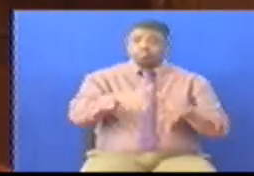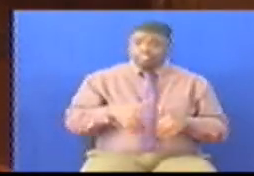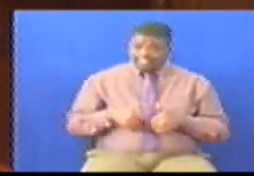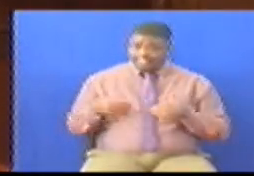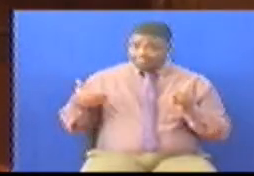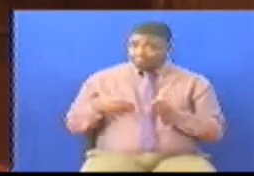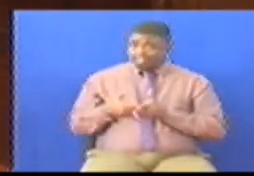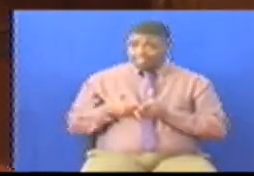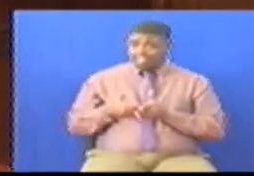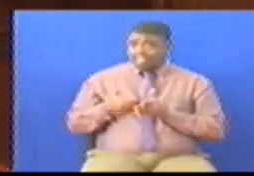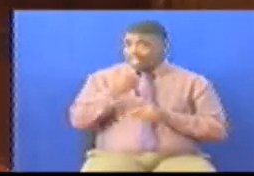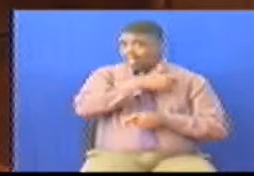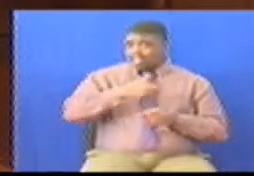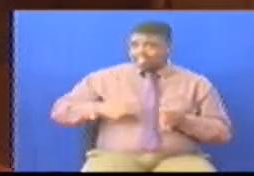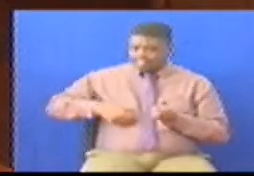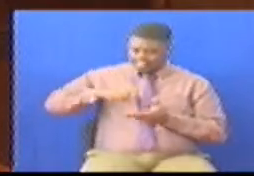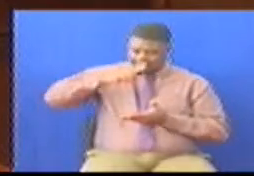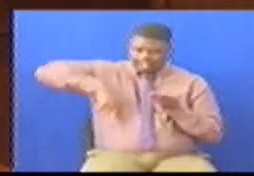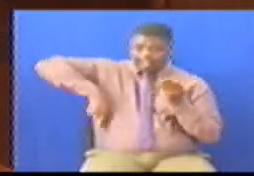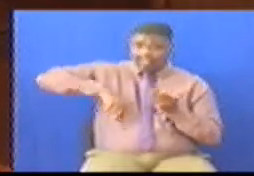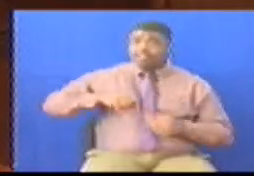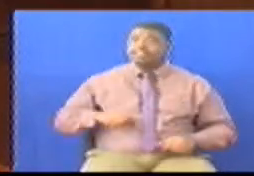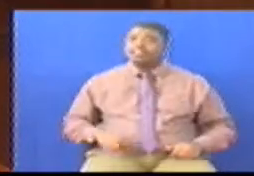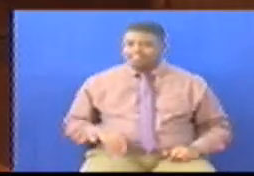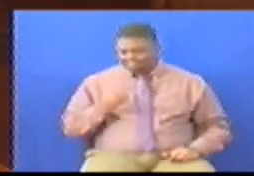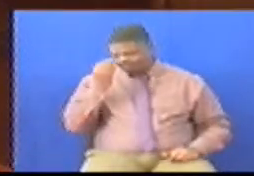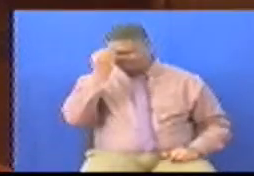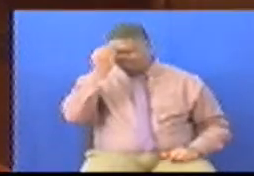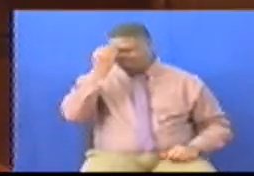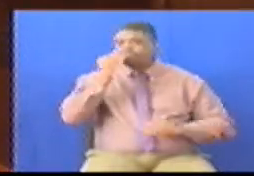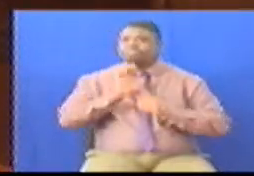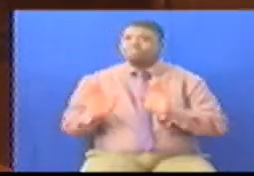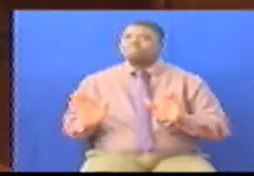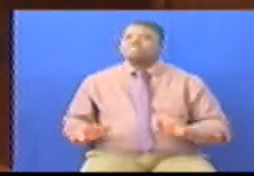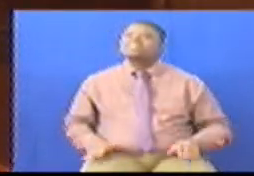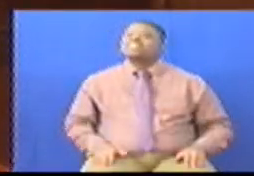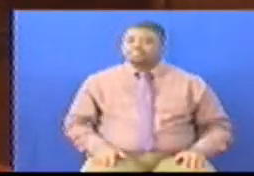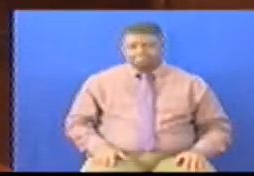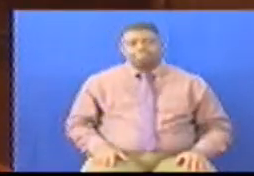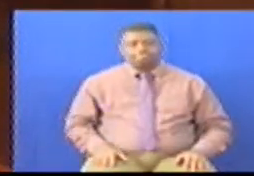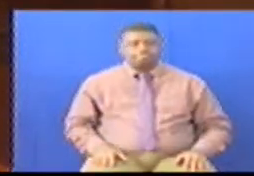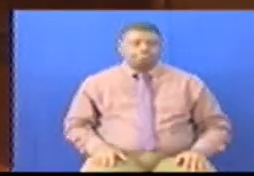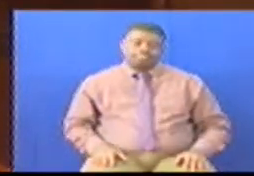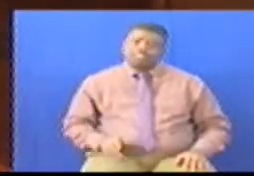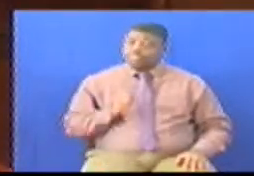mwisho ambapo Mheshimiwa Rais anasaini. Lakini Mheshimiwa Spika,